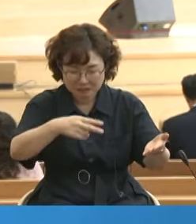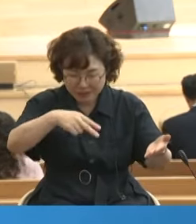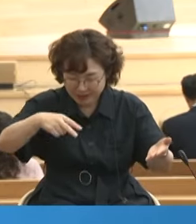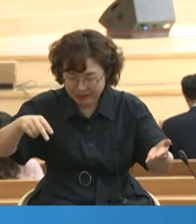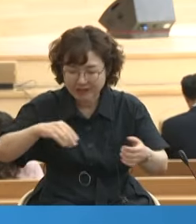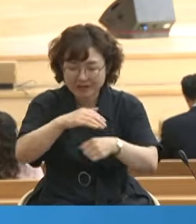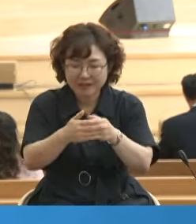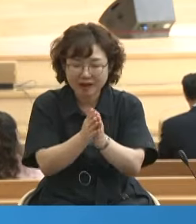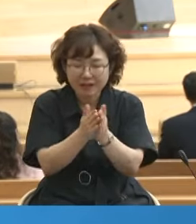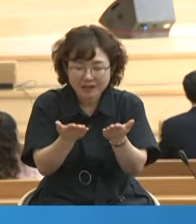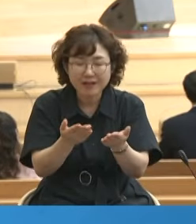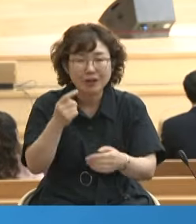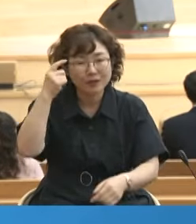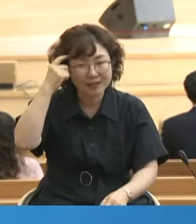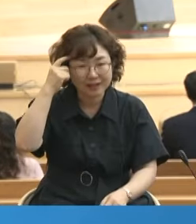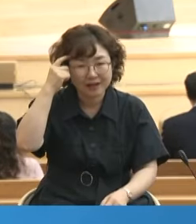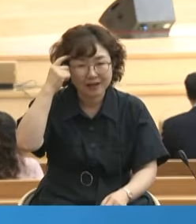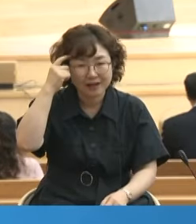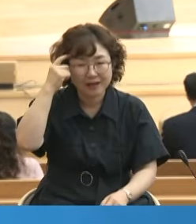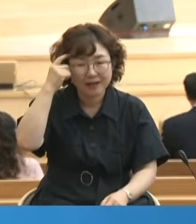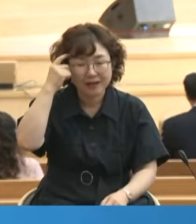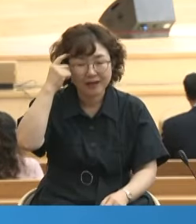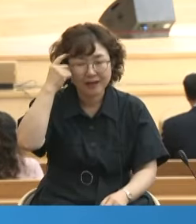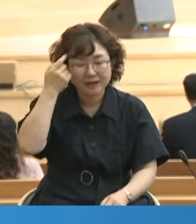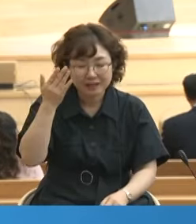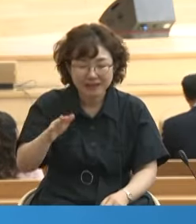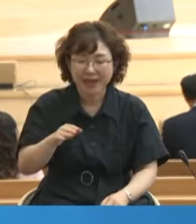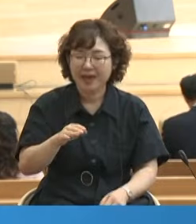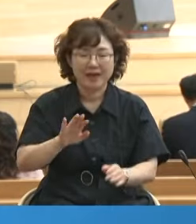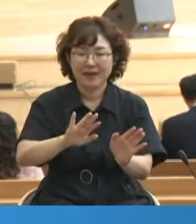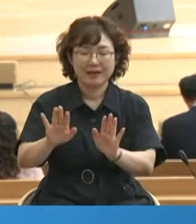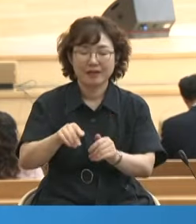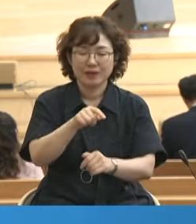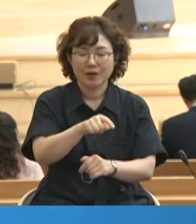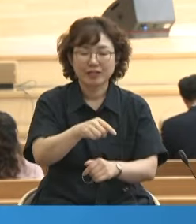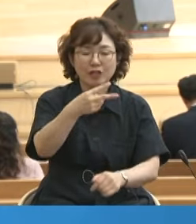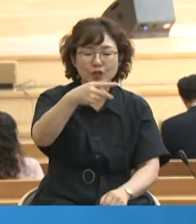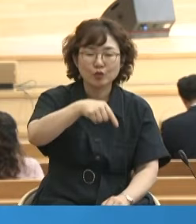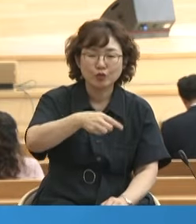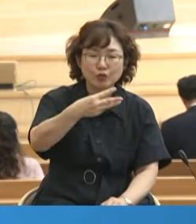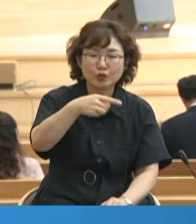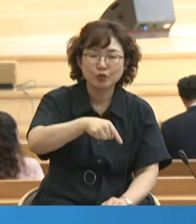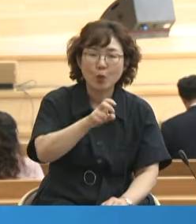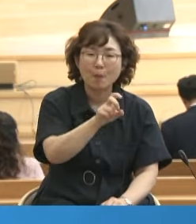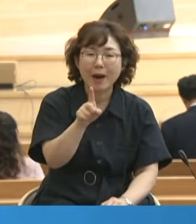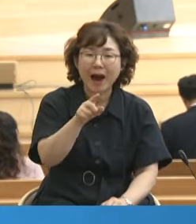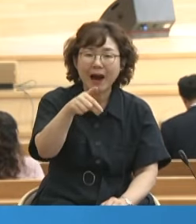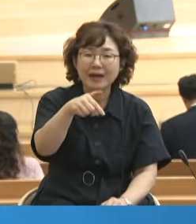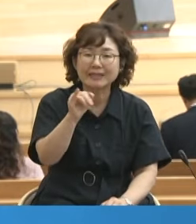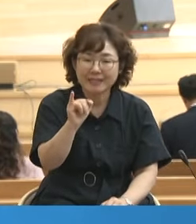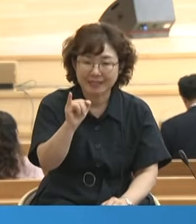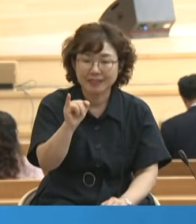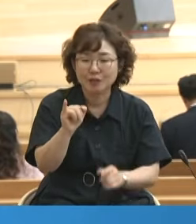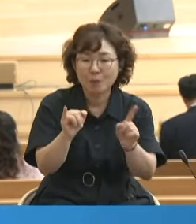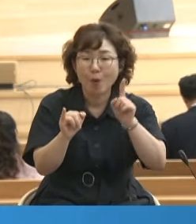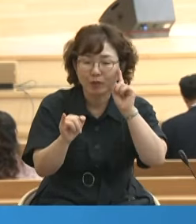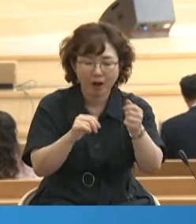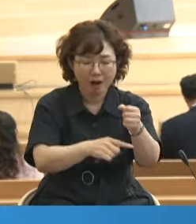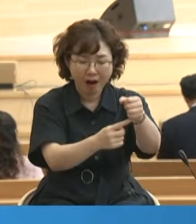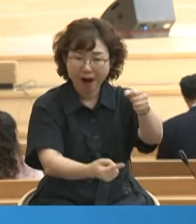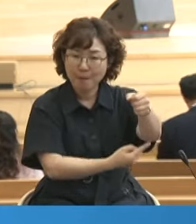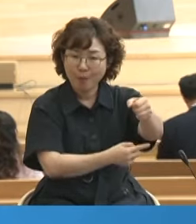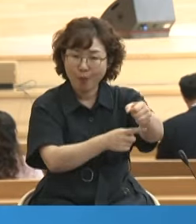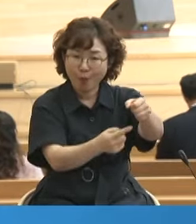성경을 떠올려요. 여기에 두루마기는 뭘까요? 한복에도